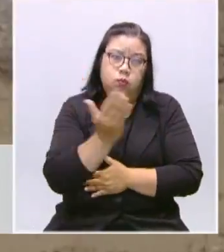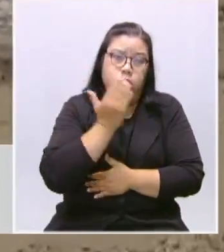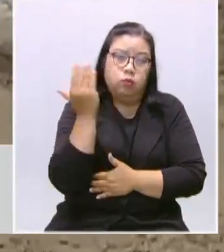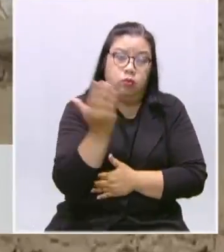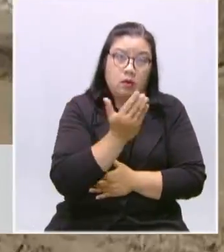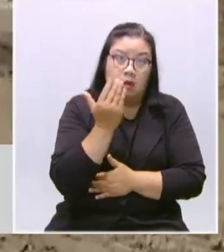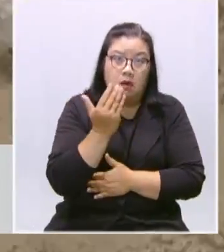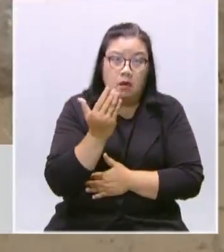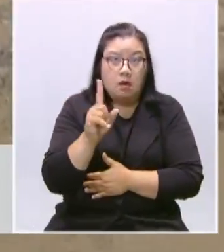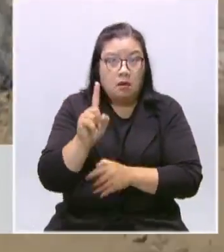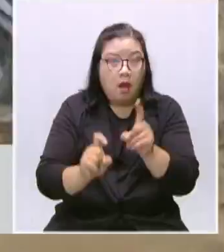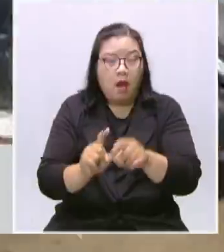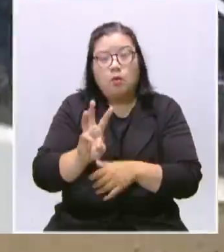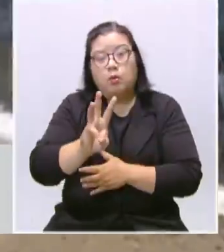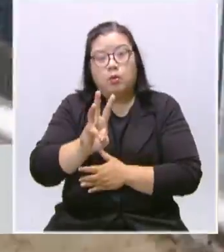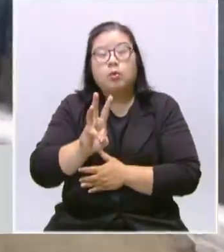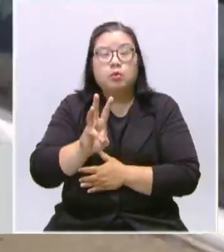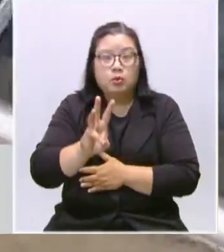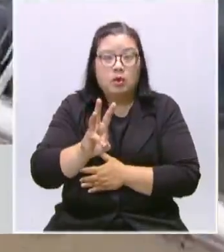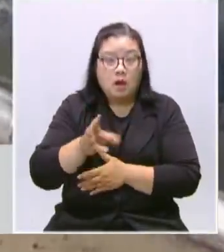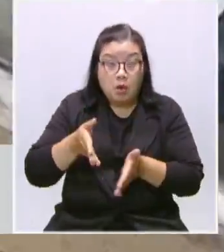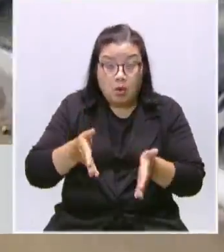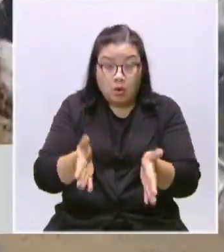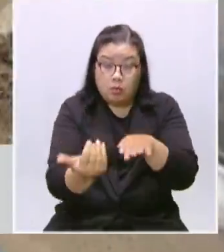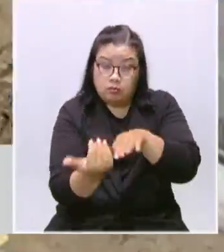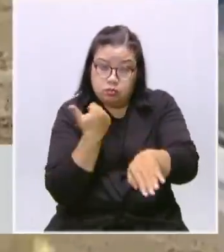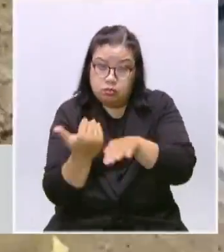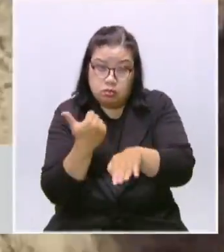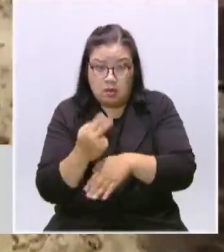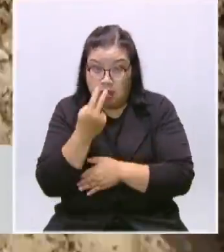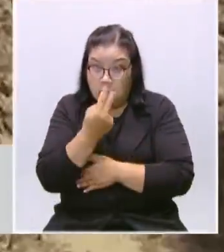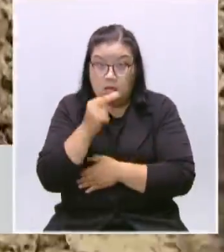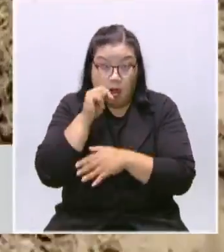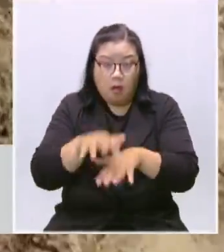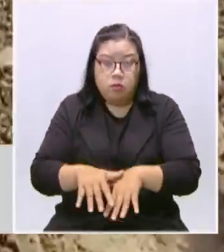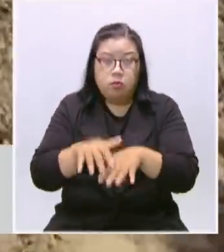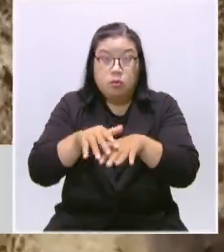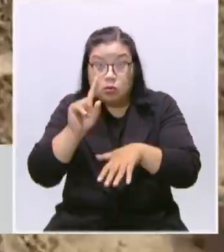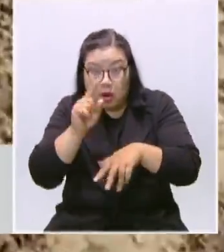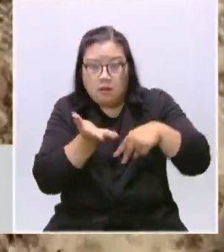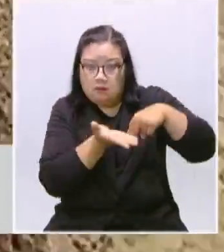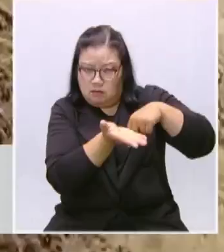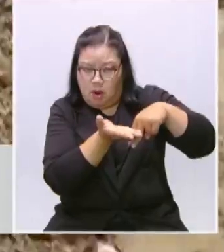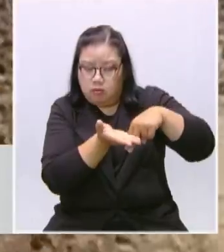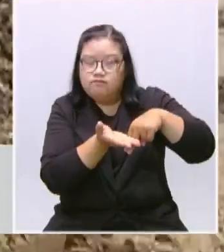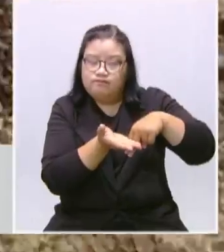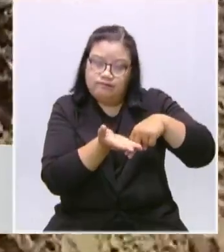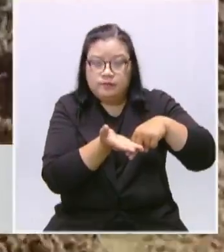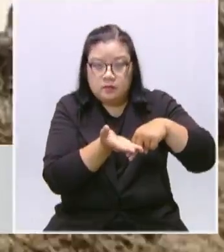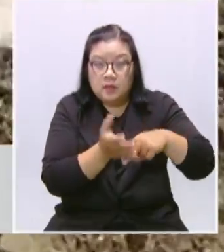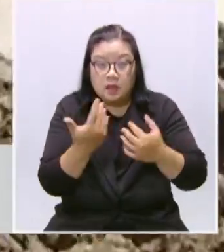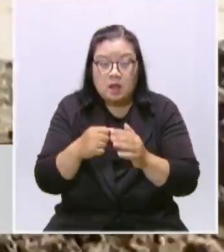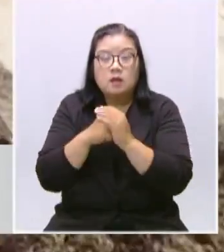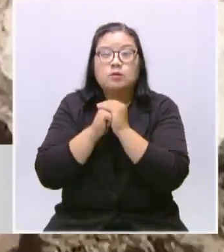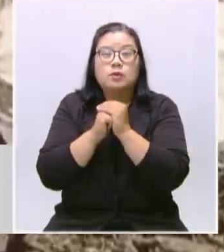มีผู้เสยชีวตอย่น้อย 6 คนโดยถนนในหายเมืองนั้นถูกนำท่วมสูงถึงระดับเข่าด้ามปธนาที่บรดี